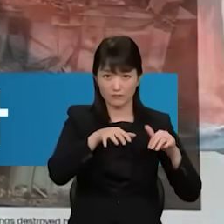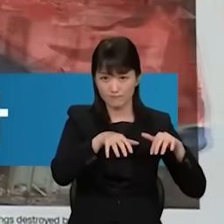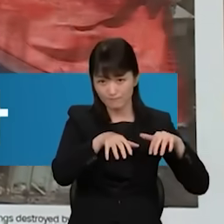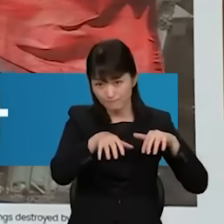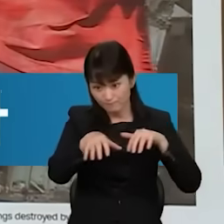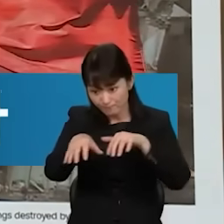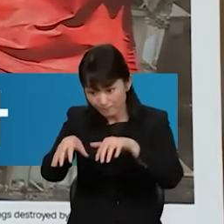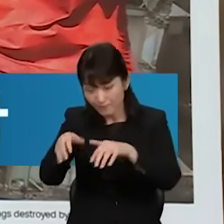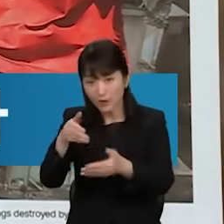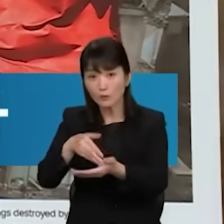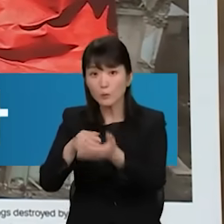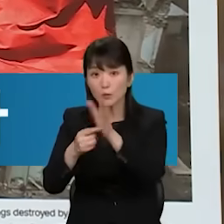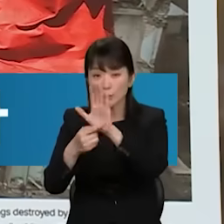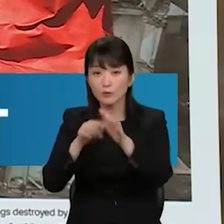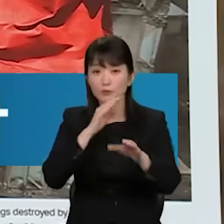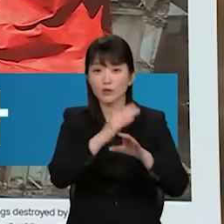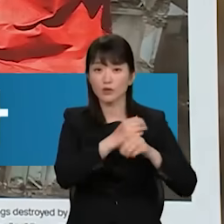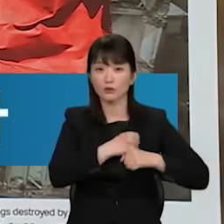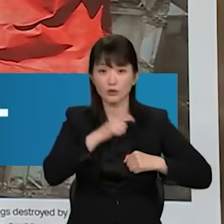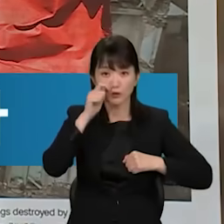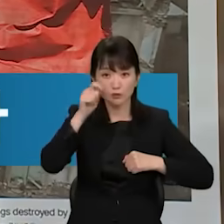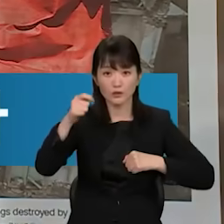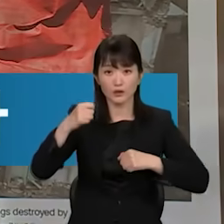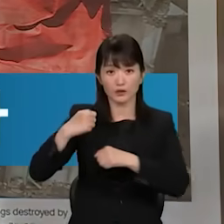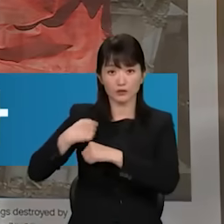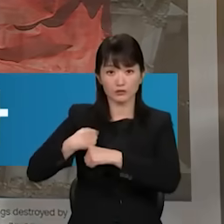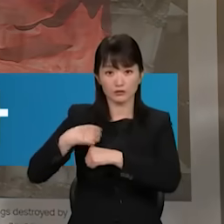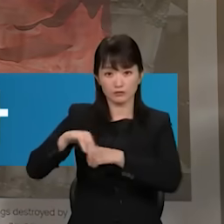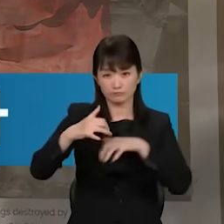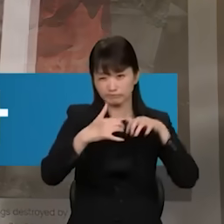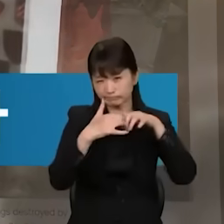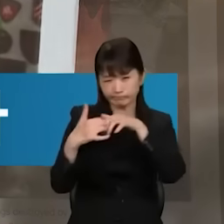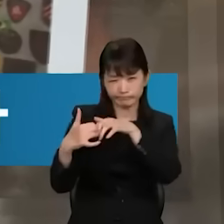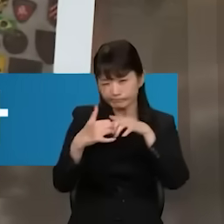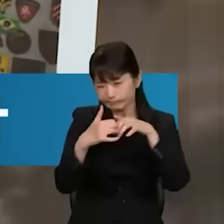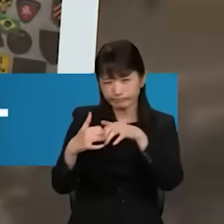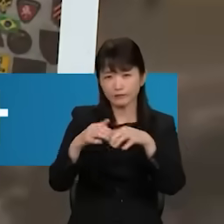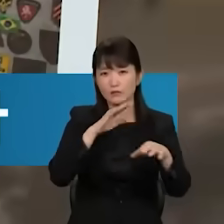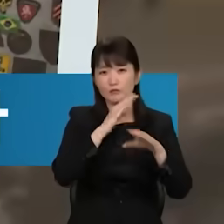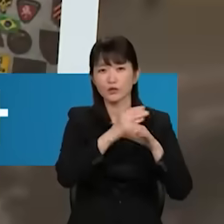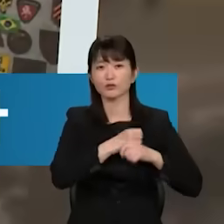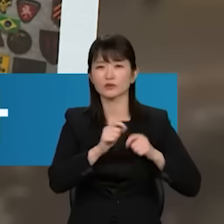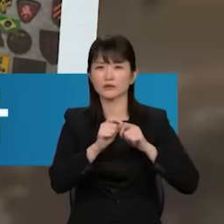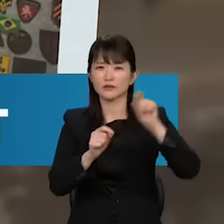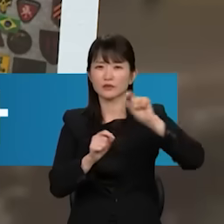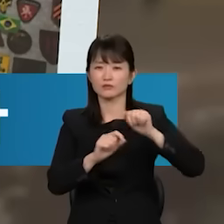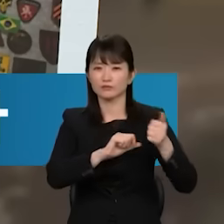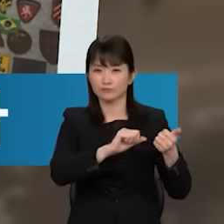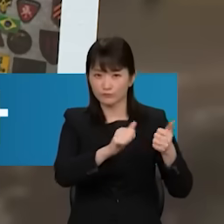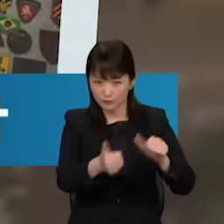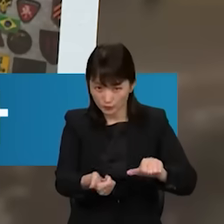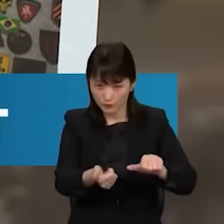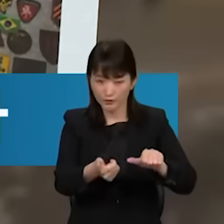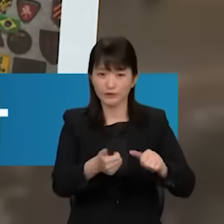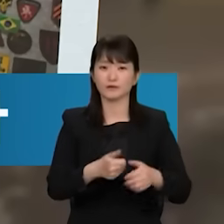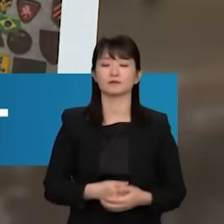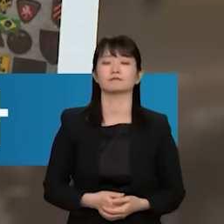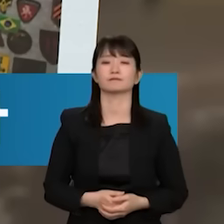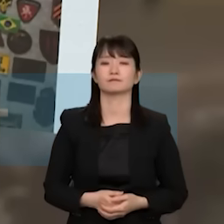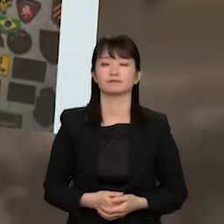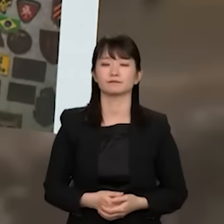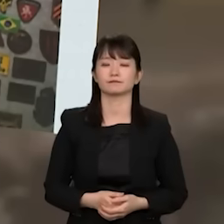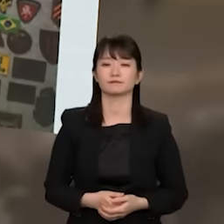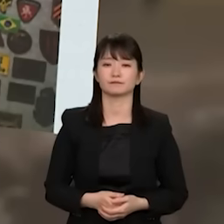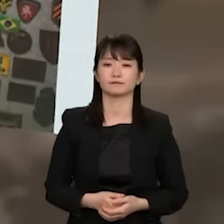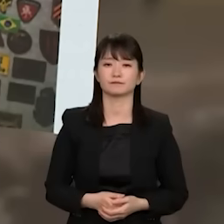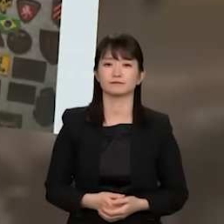나왔습니다. 북한군이 우크라이나군과 첫 교전을 벌여 북한군 대부분이 사망했다는 주장도 등장했습니다.